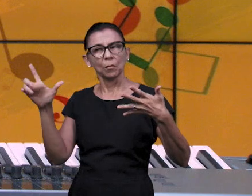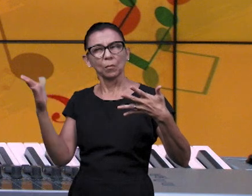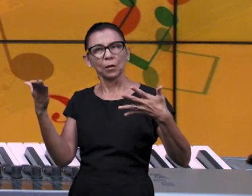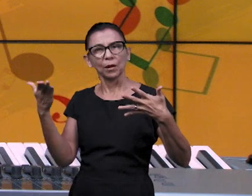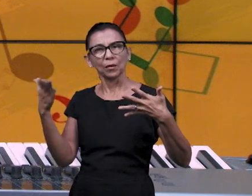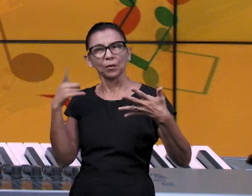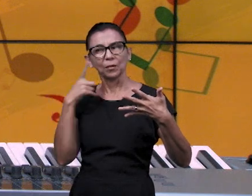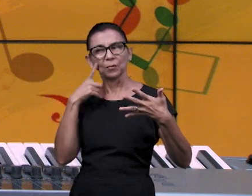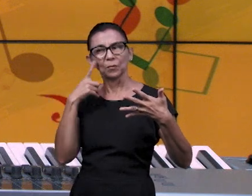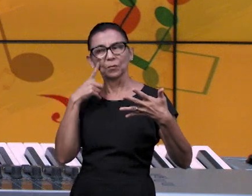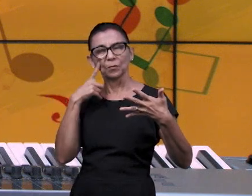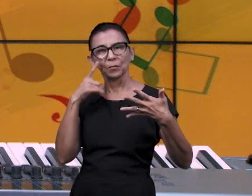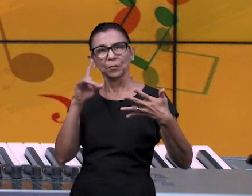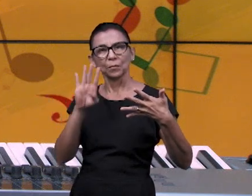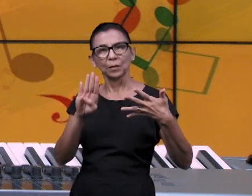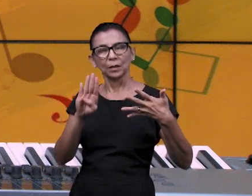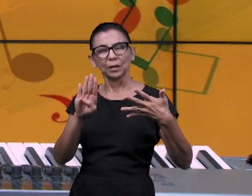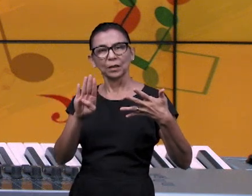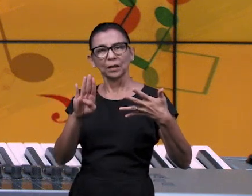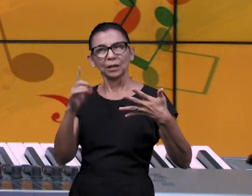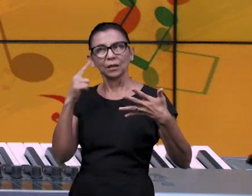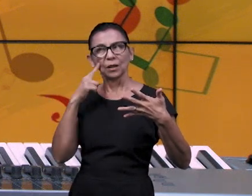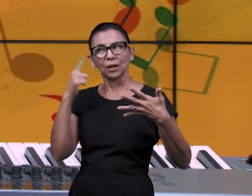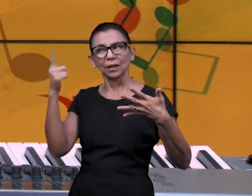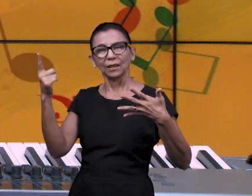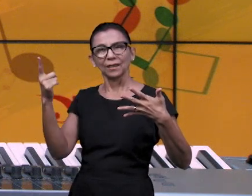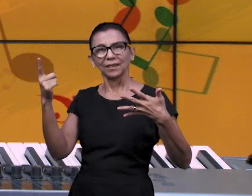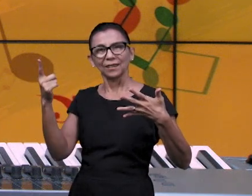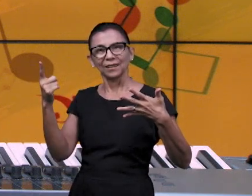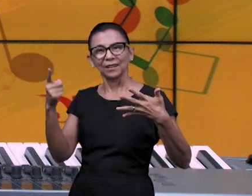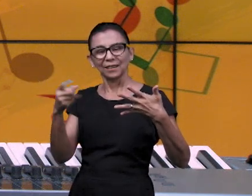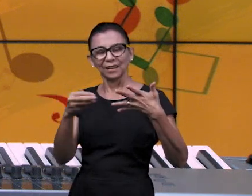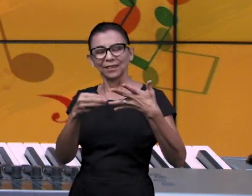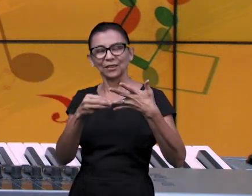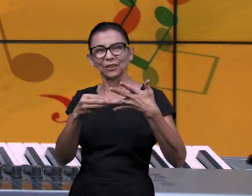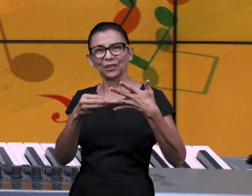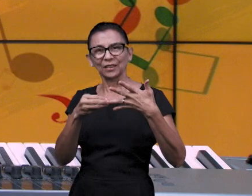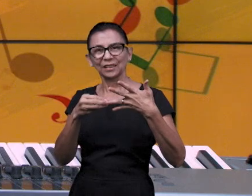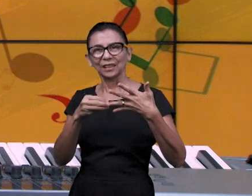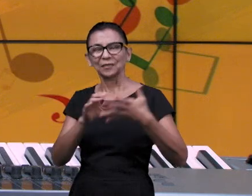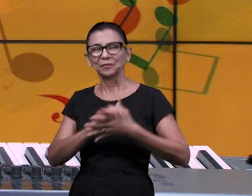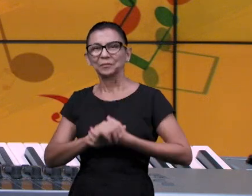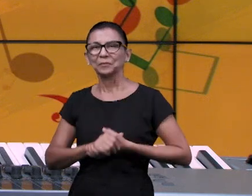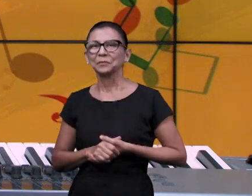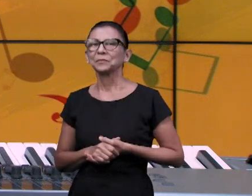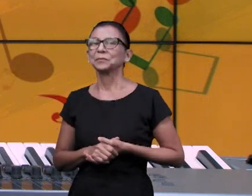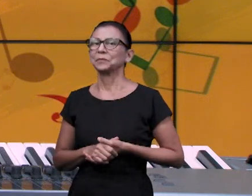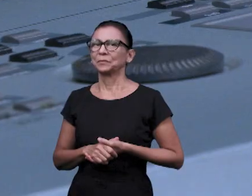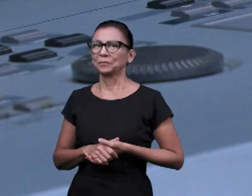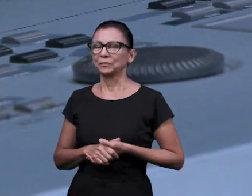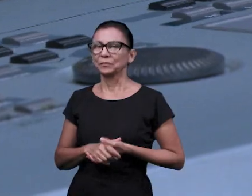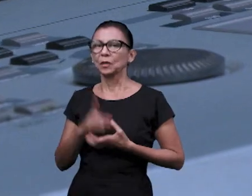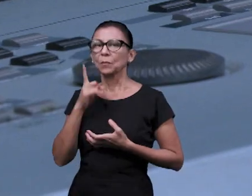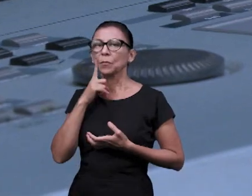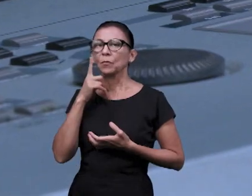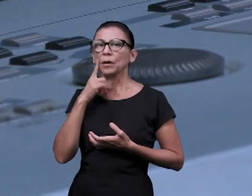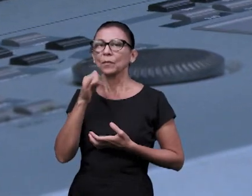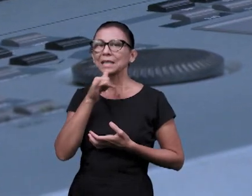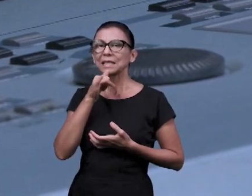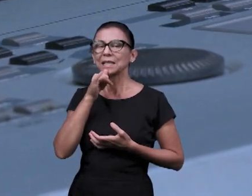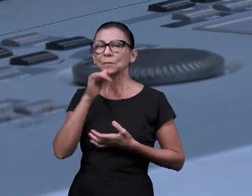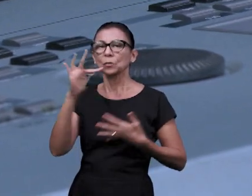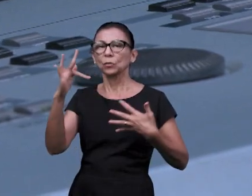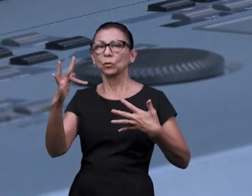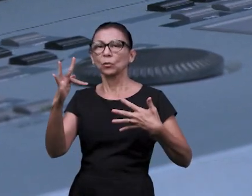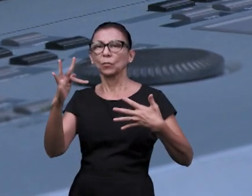Maintenant, nous avons appris sur le B quadro. La note, elle est déjà altérée. Je vais faire l'exemple au Fa. Fa